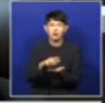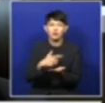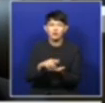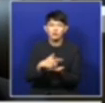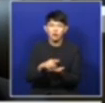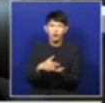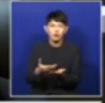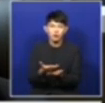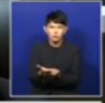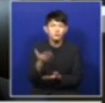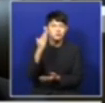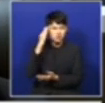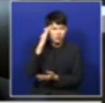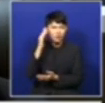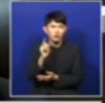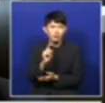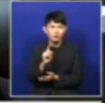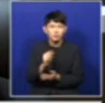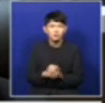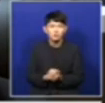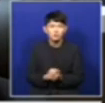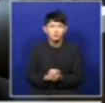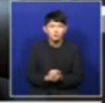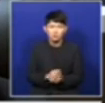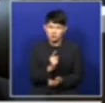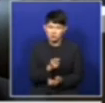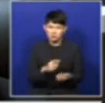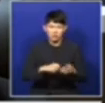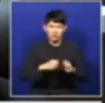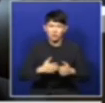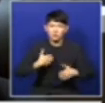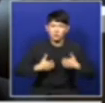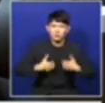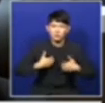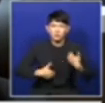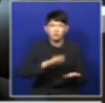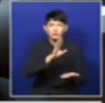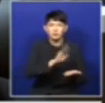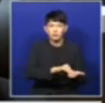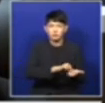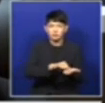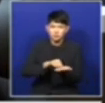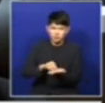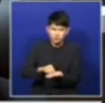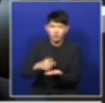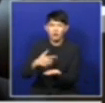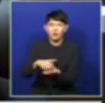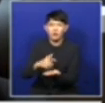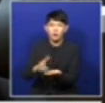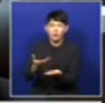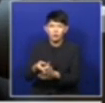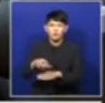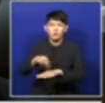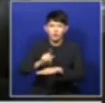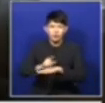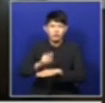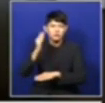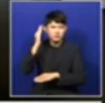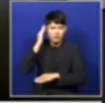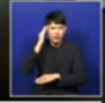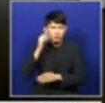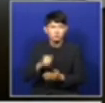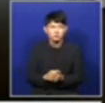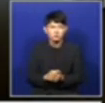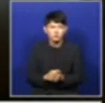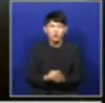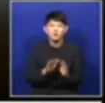าผมได้นำข้อเท็จจริงของคนที่เดือดร้อนเนี่ยบนสถานการณ์จริงมากราบเรียนท่านประธานถ่ายทอดไปยัง